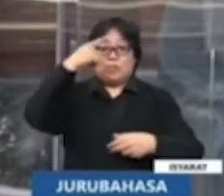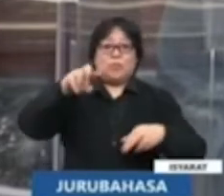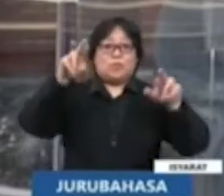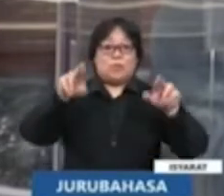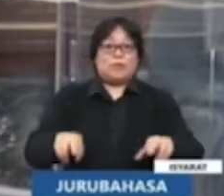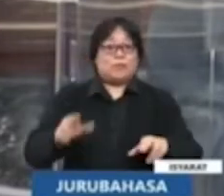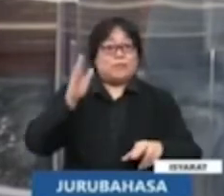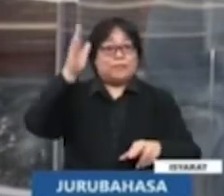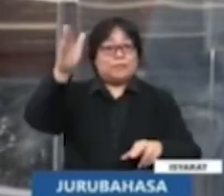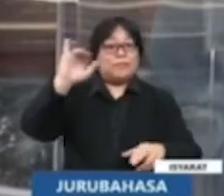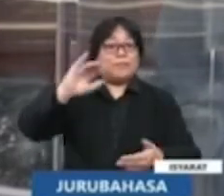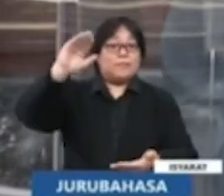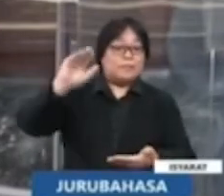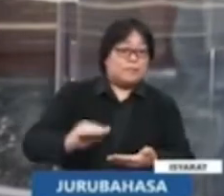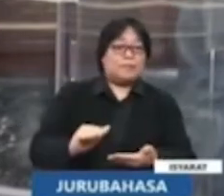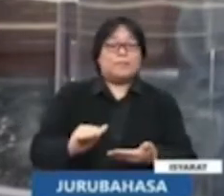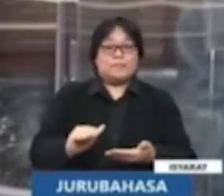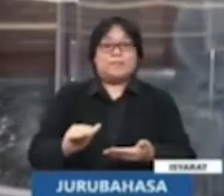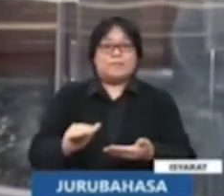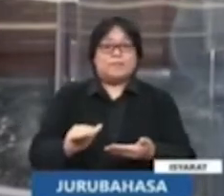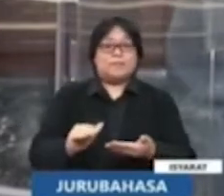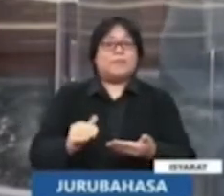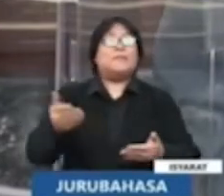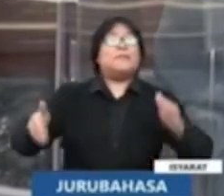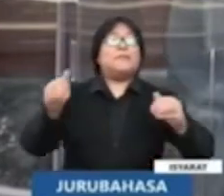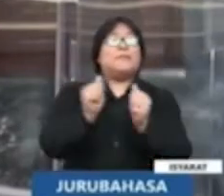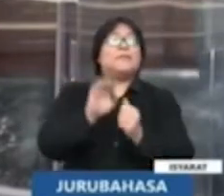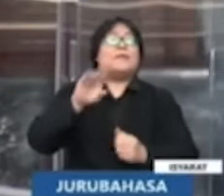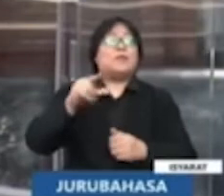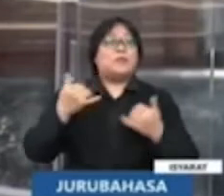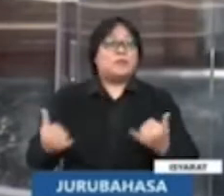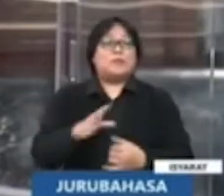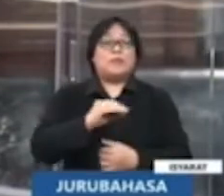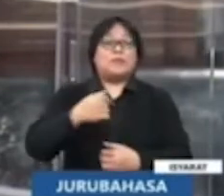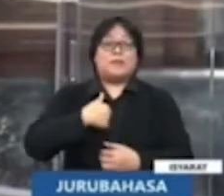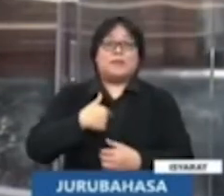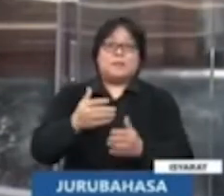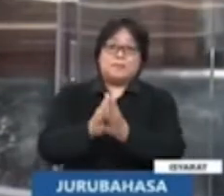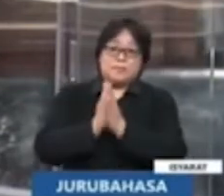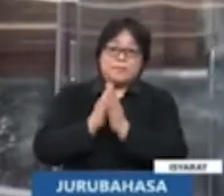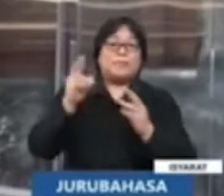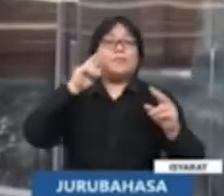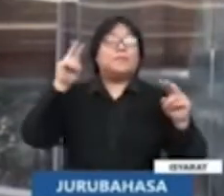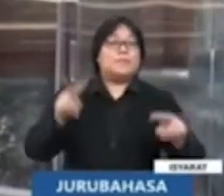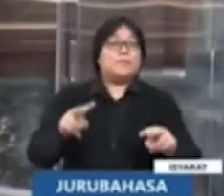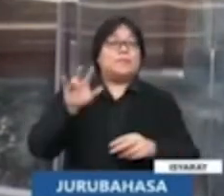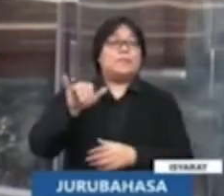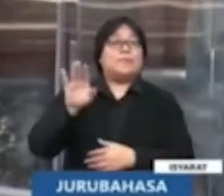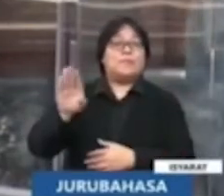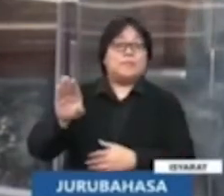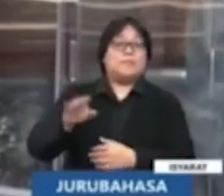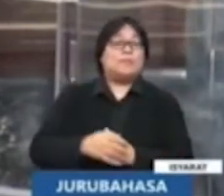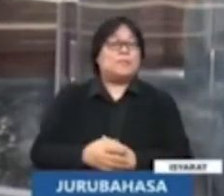rakyat pada masa hadapan adalah kurang daripada kos penggunaan 4G sekarang? dan juga saya ingin mendapatkan pandangan Yang